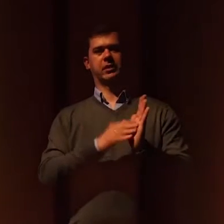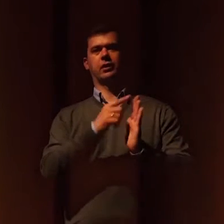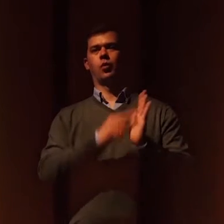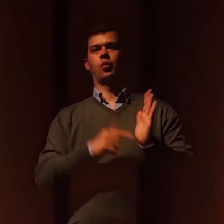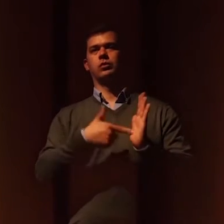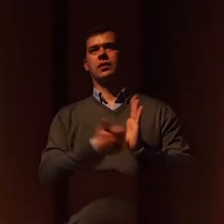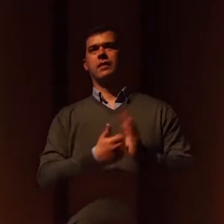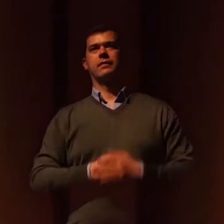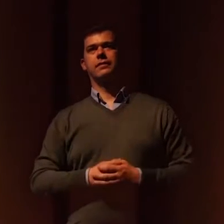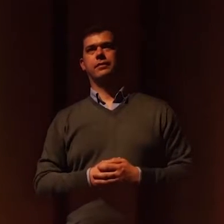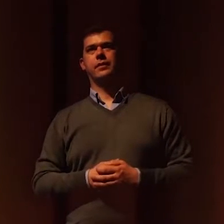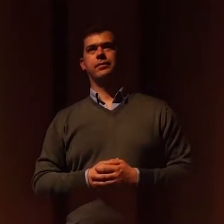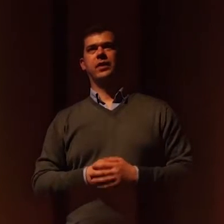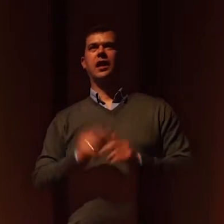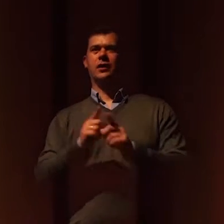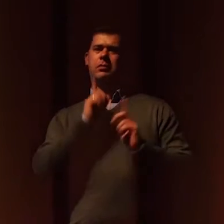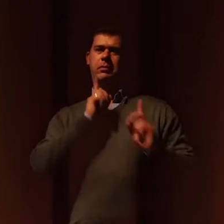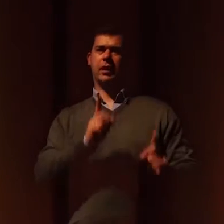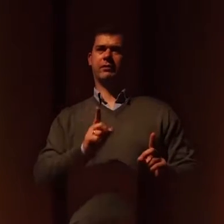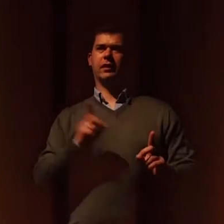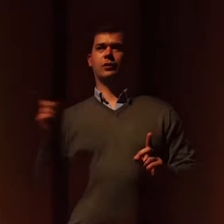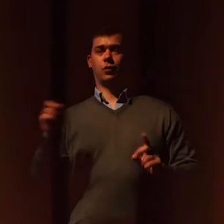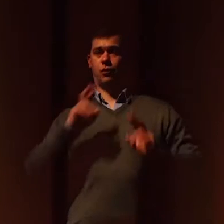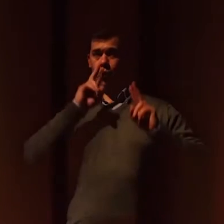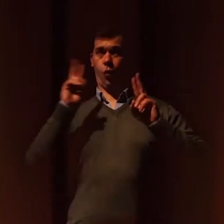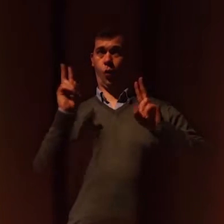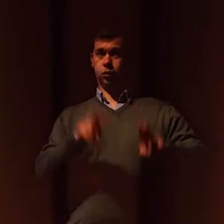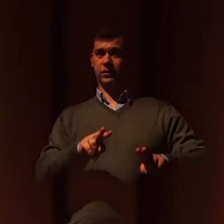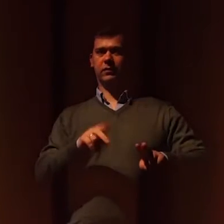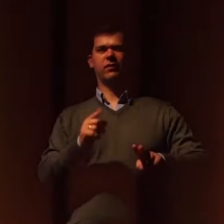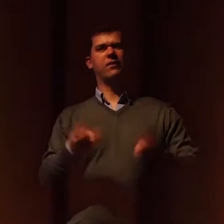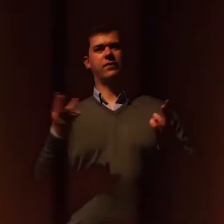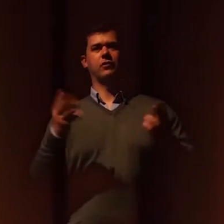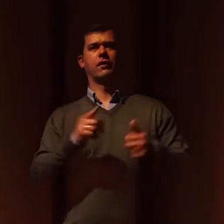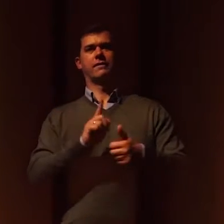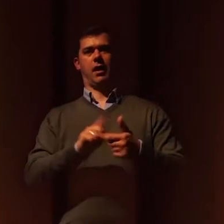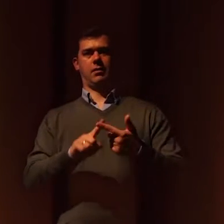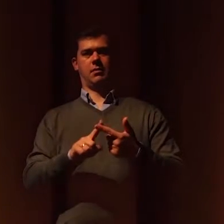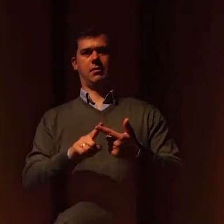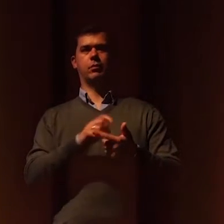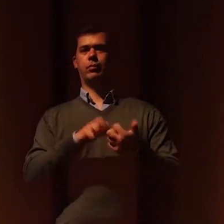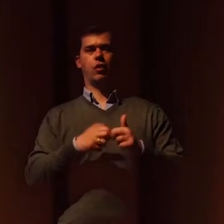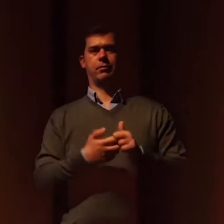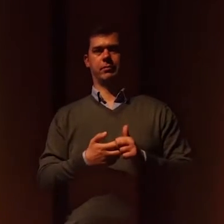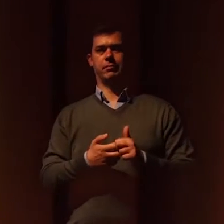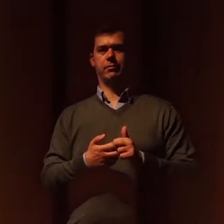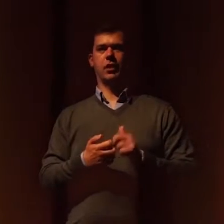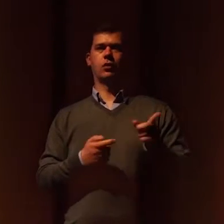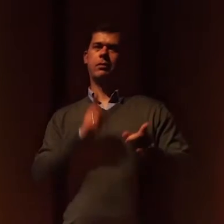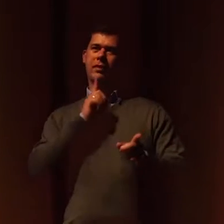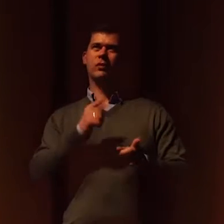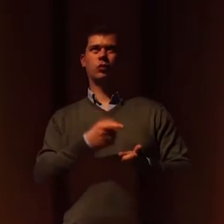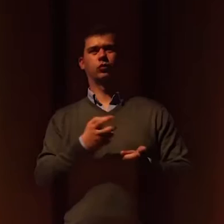wymienione tak naprawdę przy tym uznaniu są dwie No co najmniej dwa takie problemy na pewno